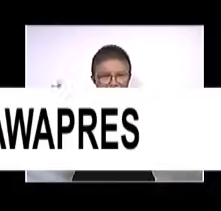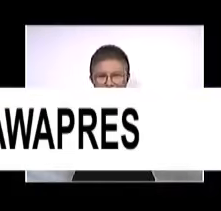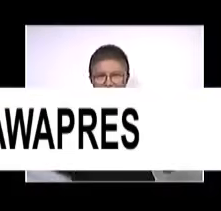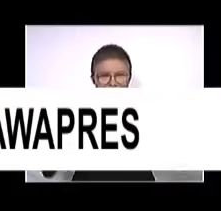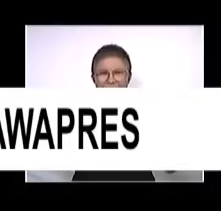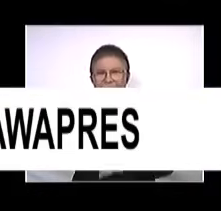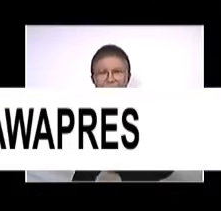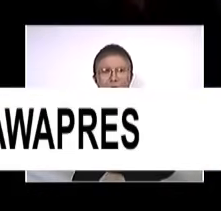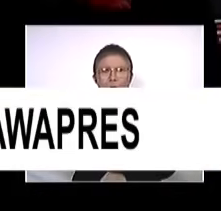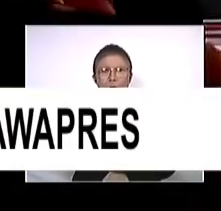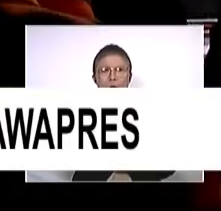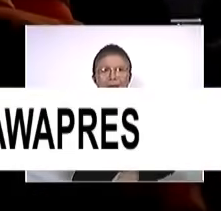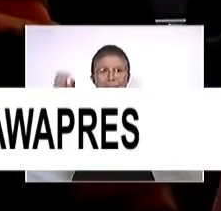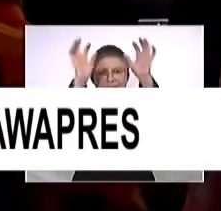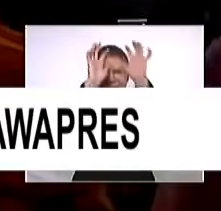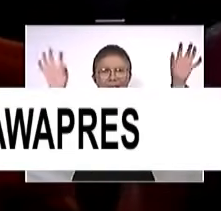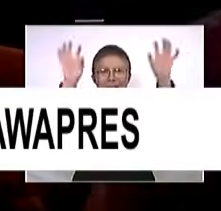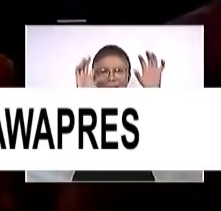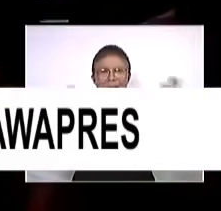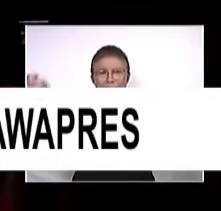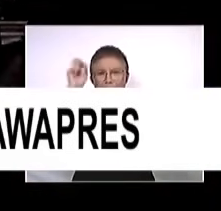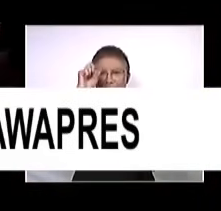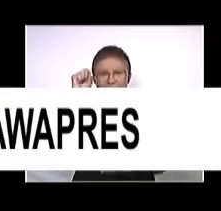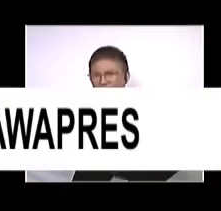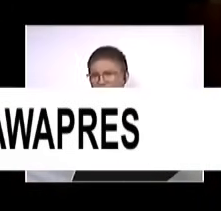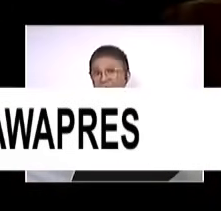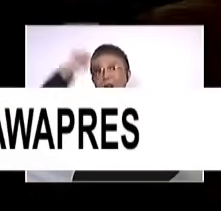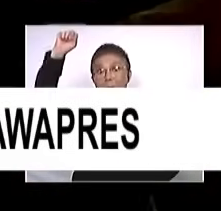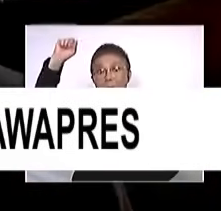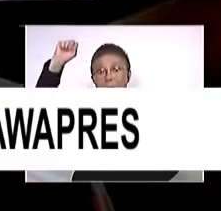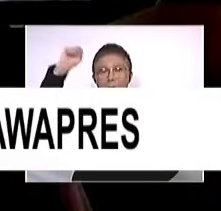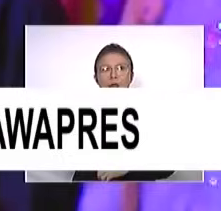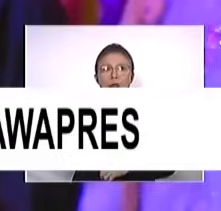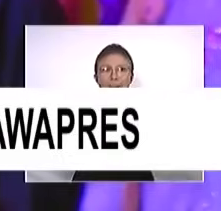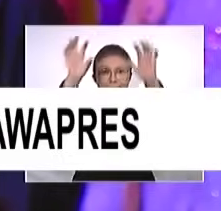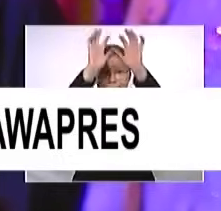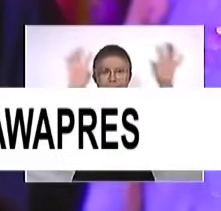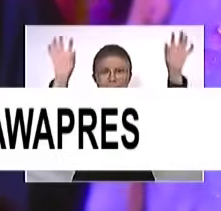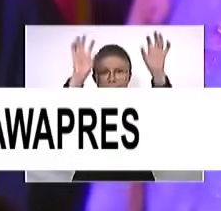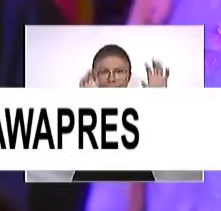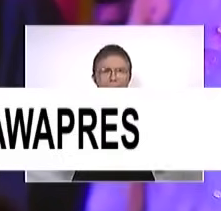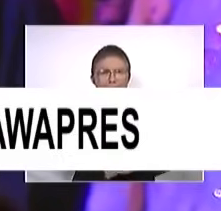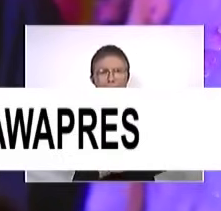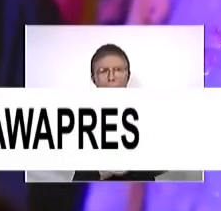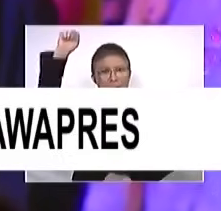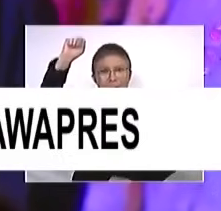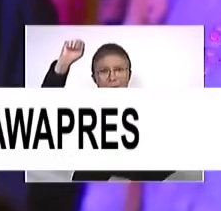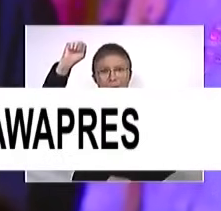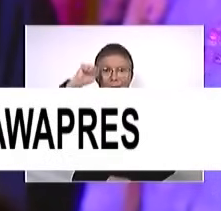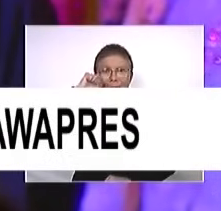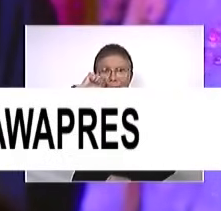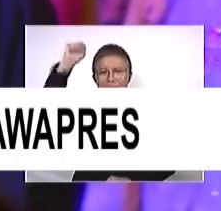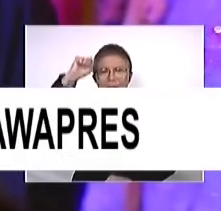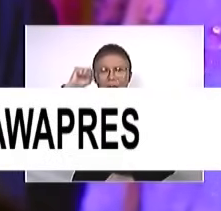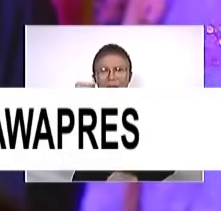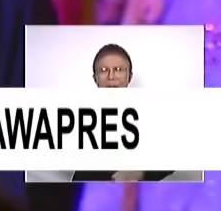lain nah catatan yang lain Saya ingin katakan bahwa persoalan ekonomi itu persoalan yang rumit complicated di Republik ini